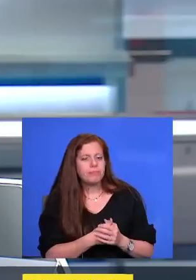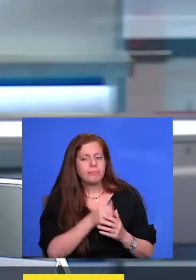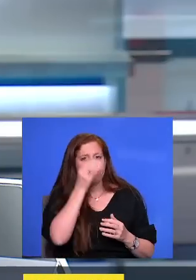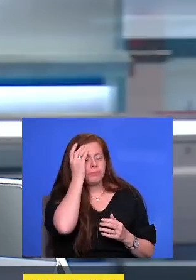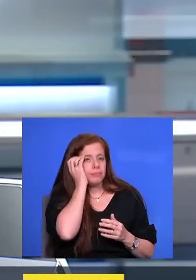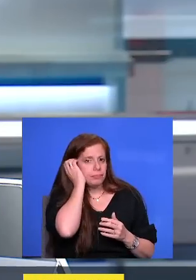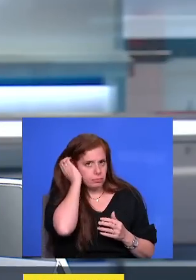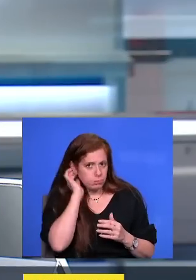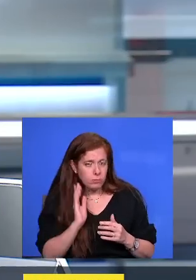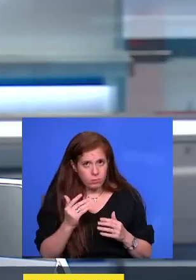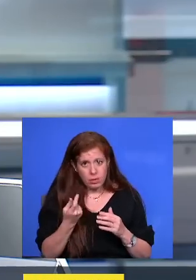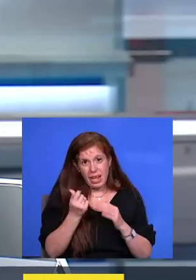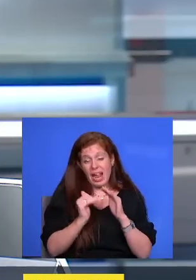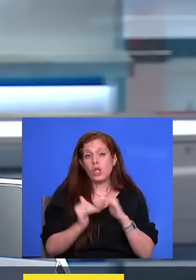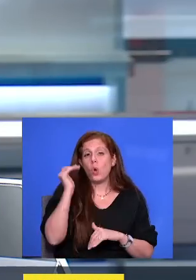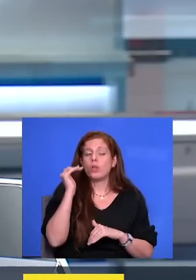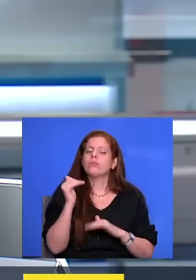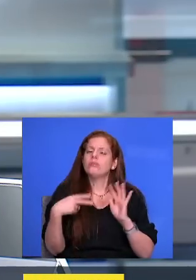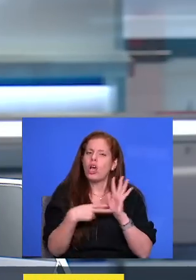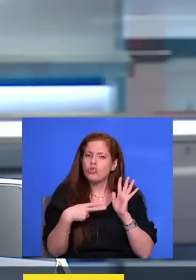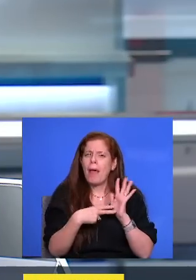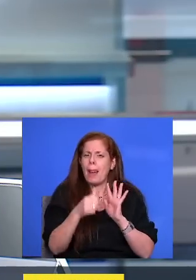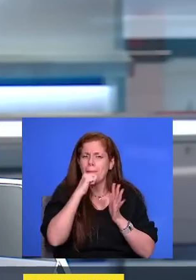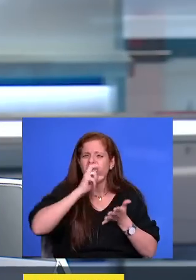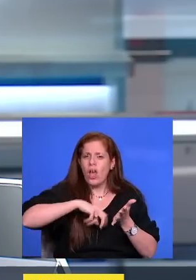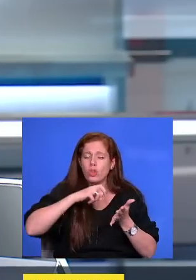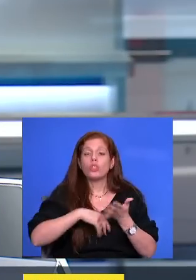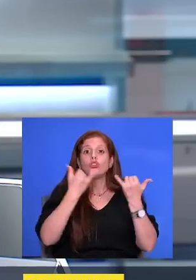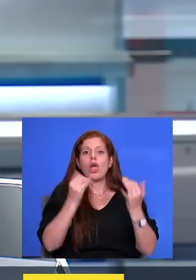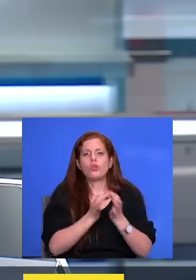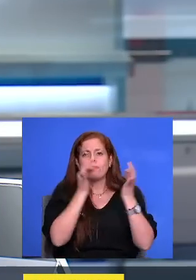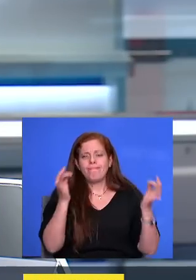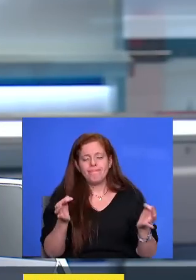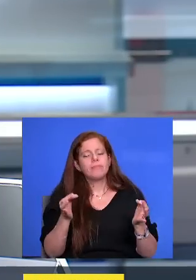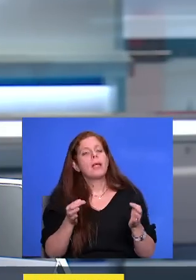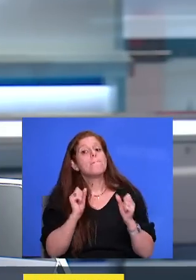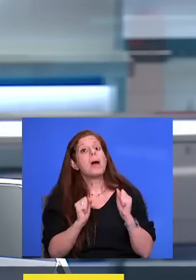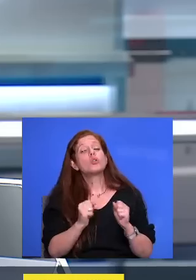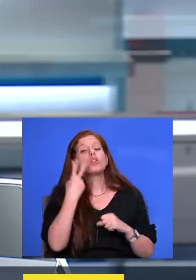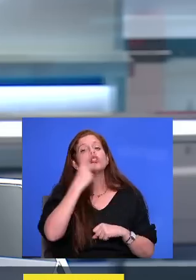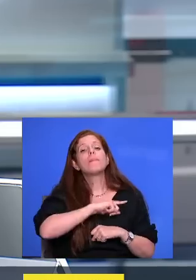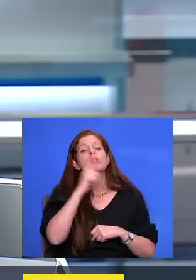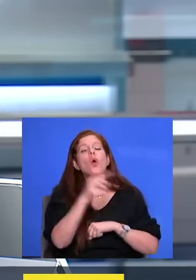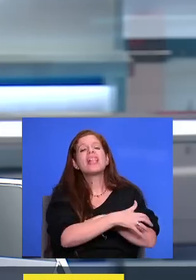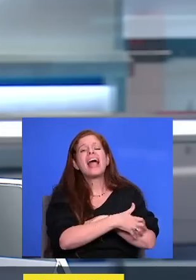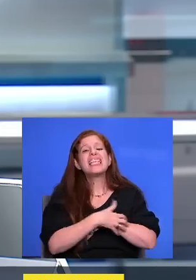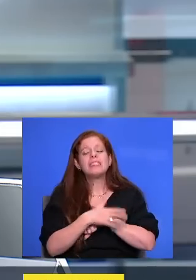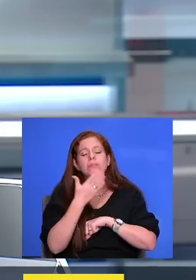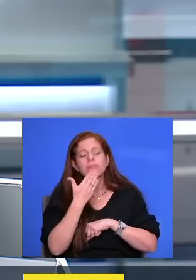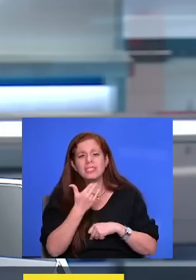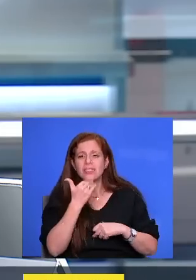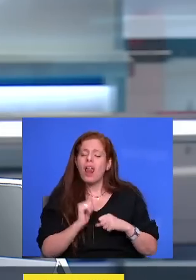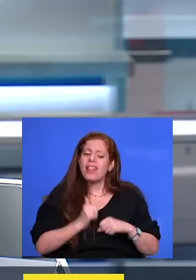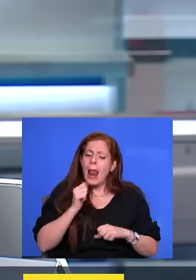עליות מחירי החשמל, הארנונה, הדלק והמים שנכנסו היום לתוקף מקשות על 2 מיליון עניים בישראל לנהל חיים